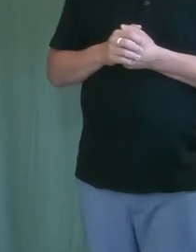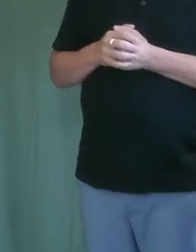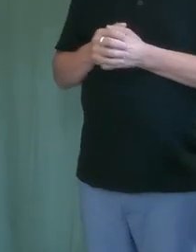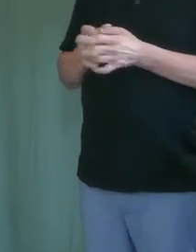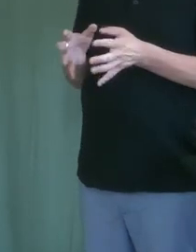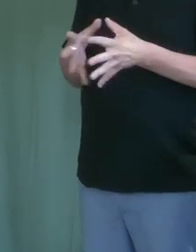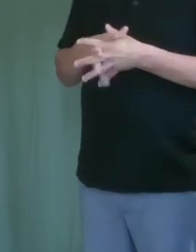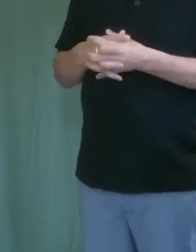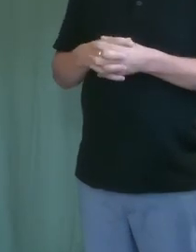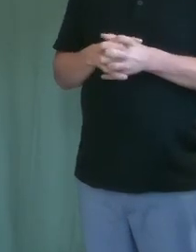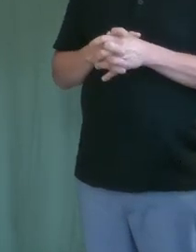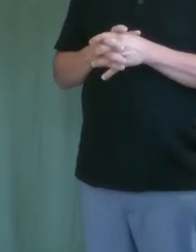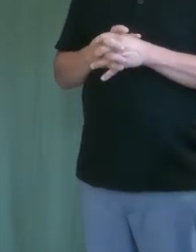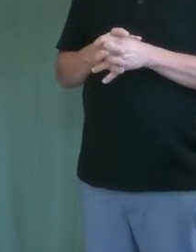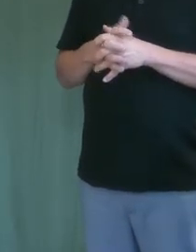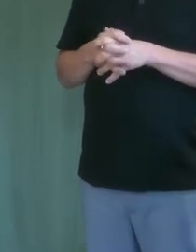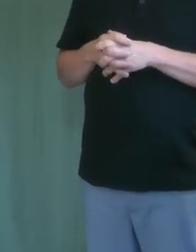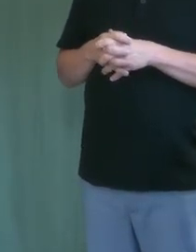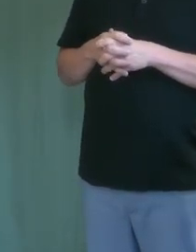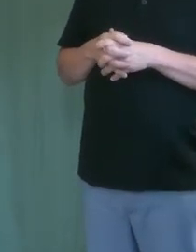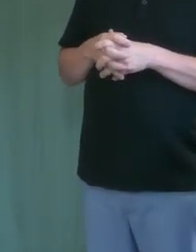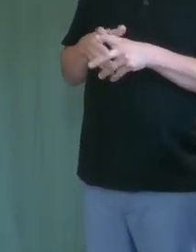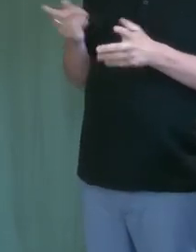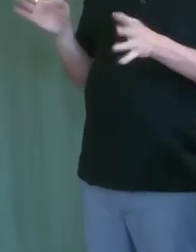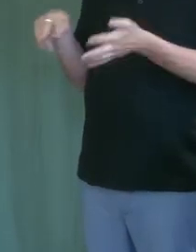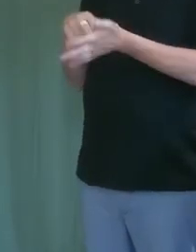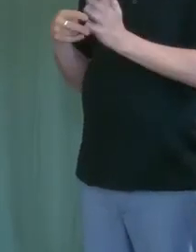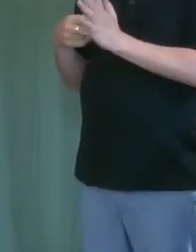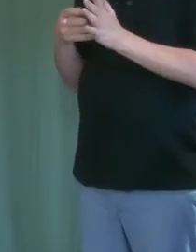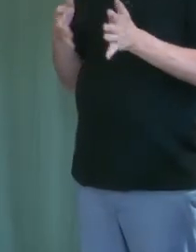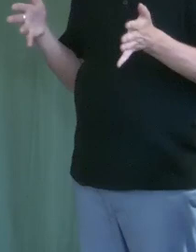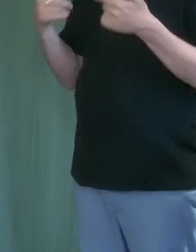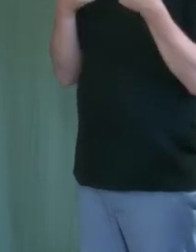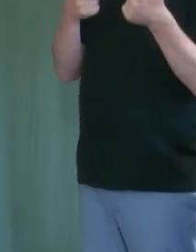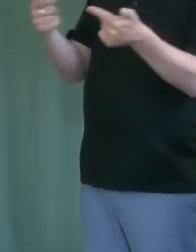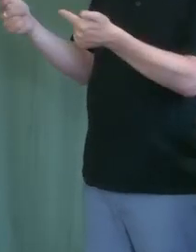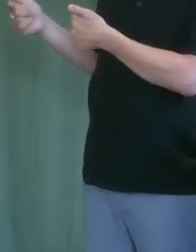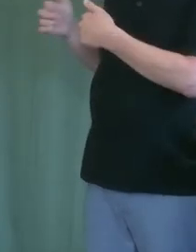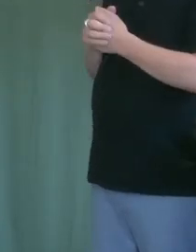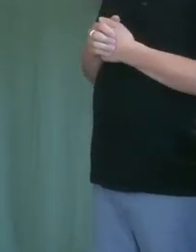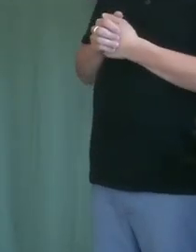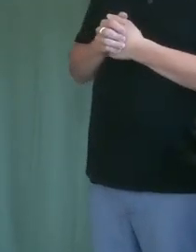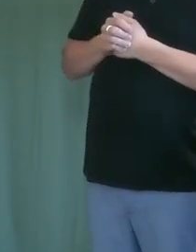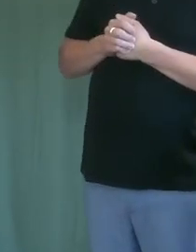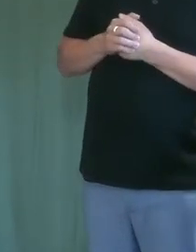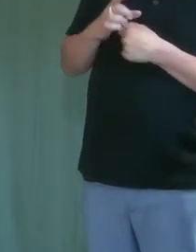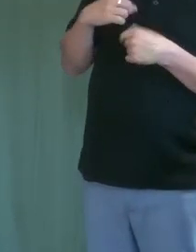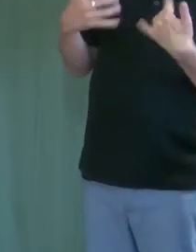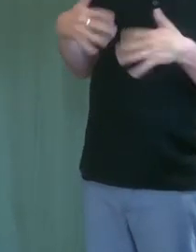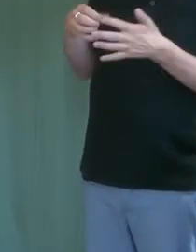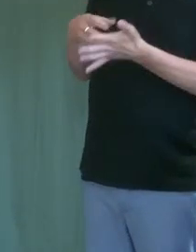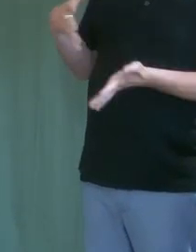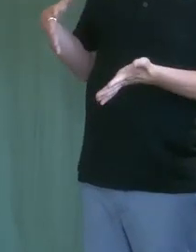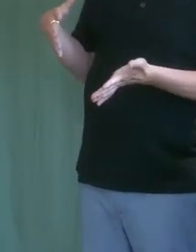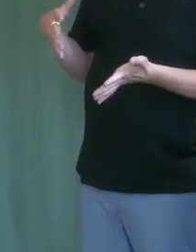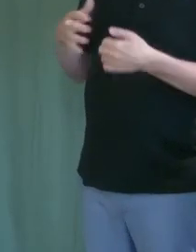för Wikimedia som har arrangerat det här samtalet. Jättestort tack! Det har varit oerhört värdefullt, och jag har lärt